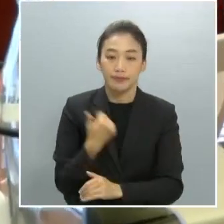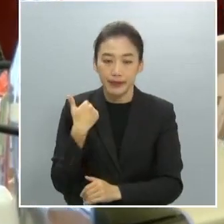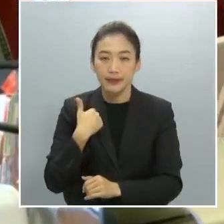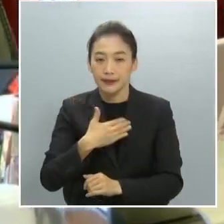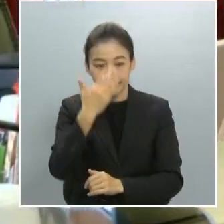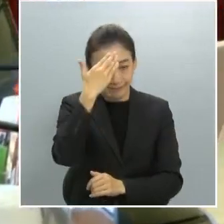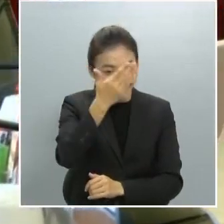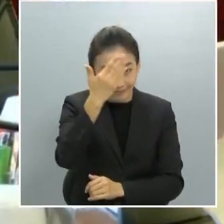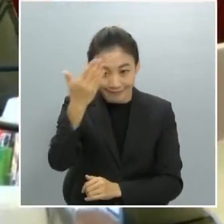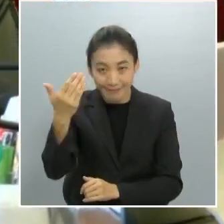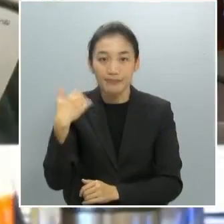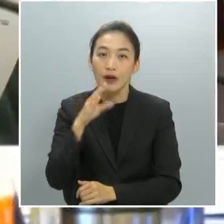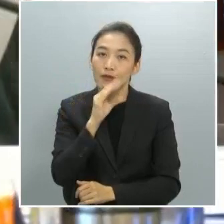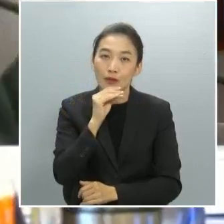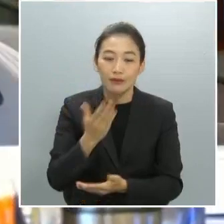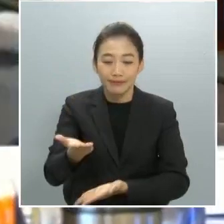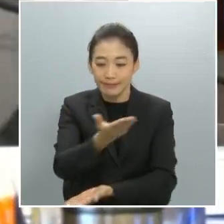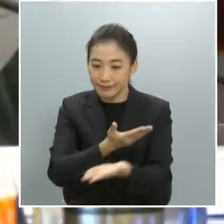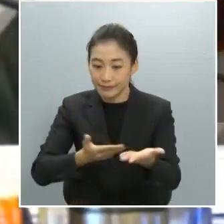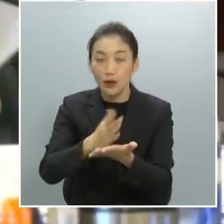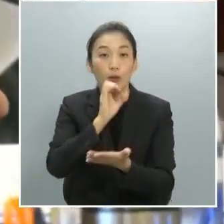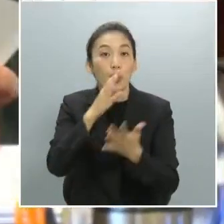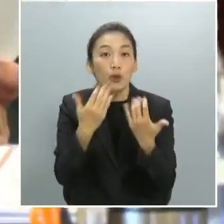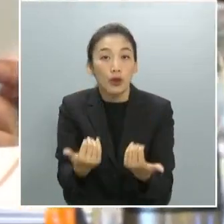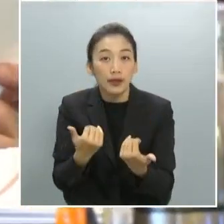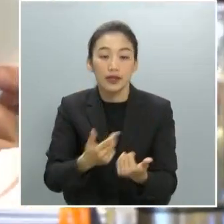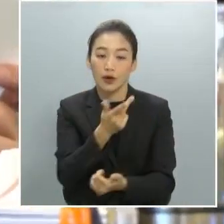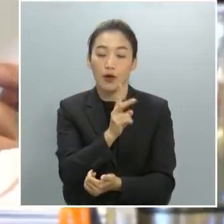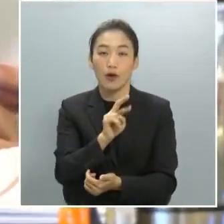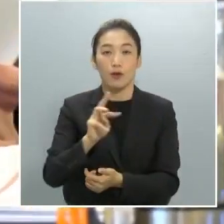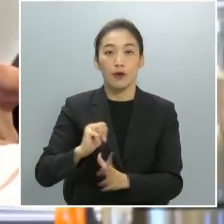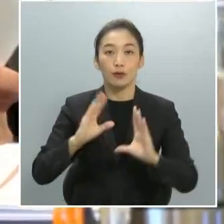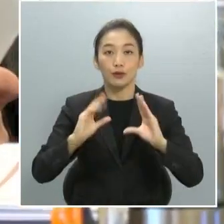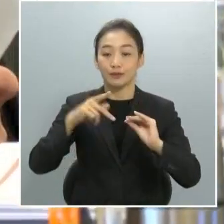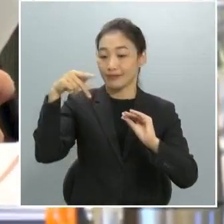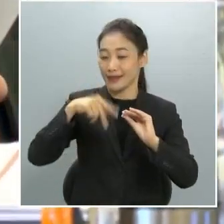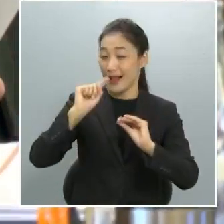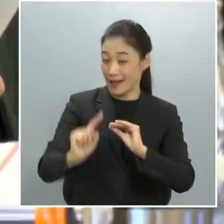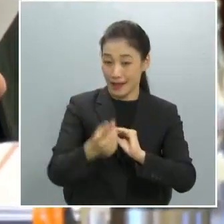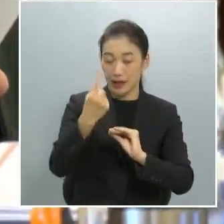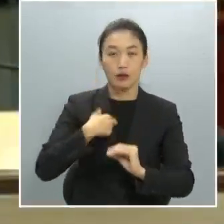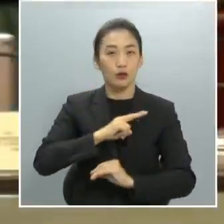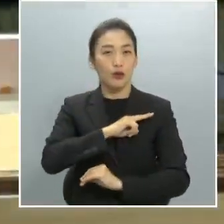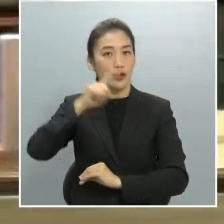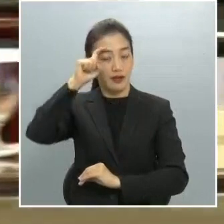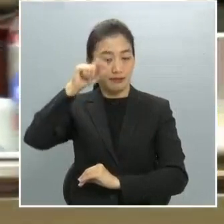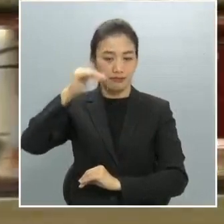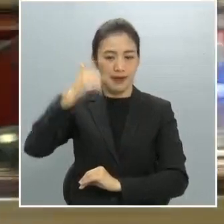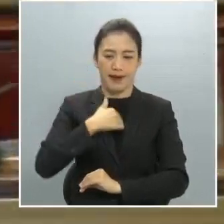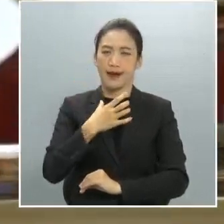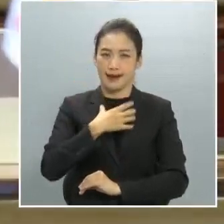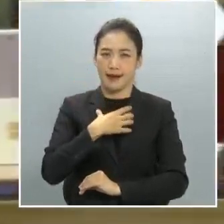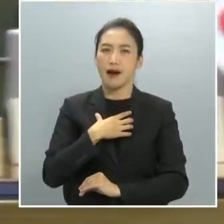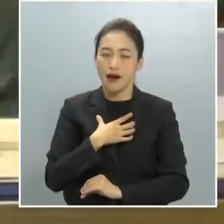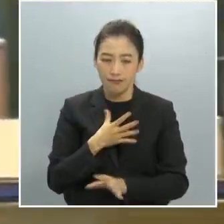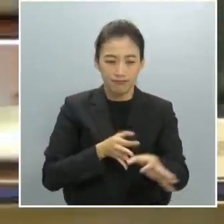และบอกด้วยว่าการประชุมวันนี้เป็นการประชุมครม.นัดพิเศษนัดแรกตนเองอยากจะขอชี้แจงแนวทางการทำงานร่วมกันในฐาน